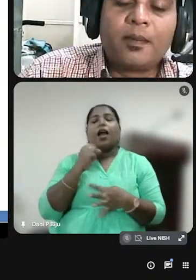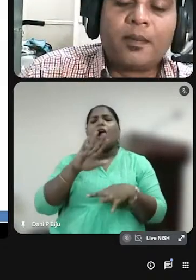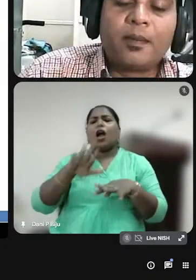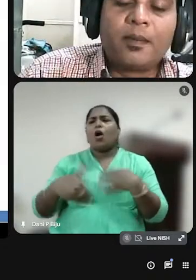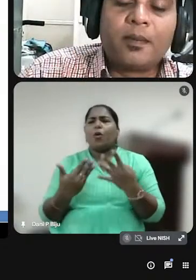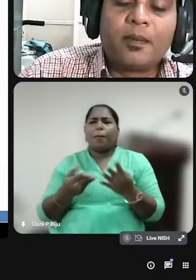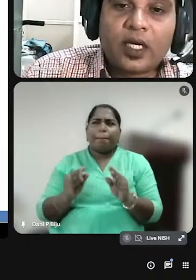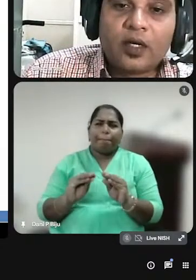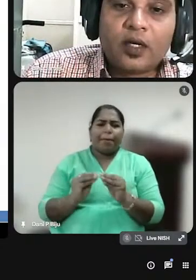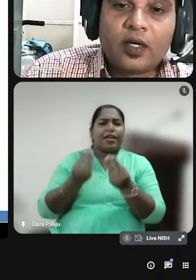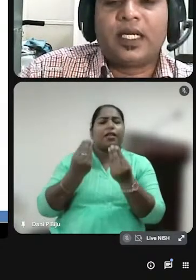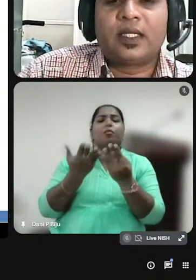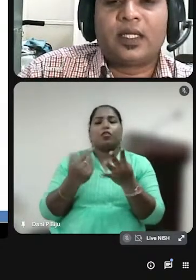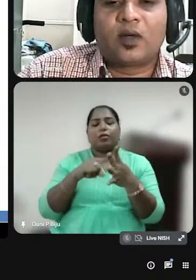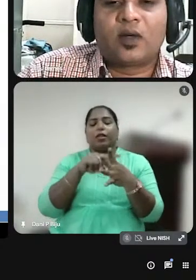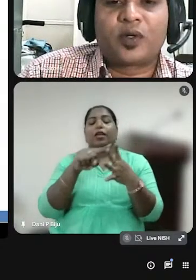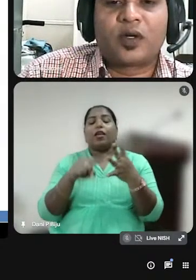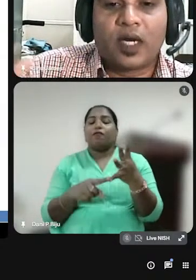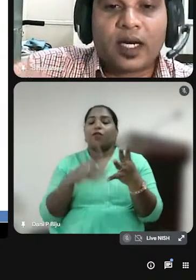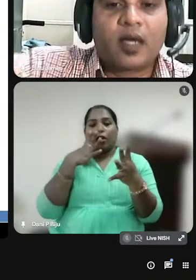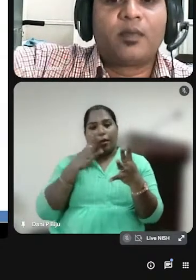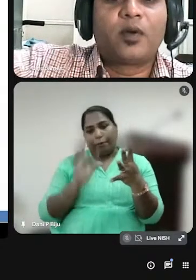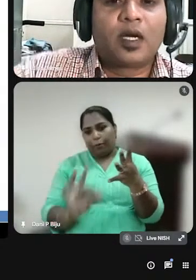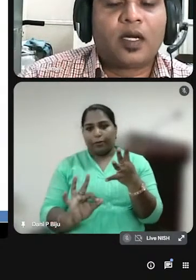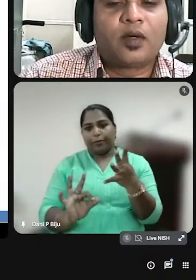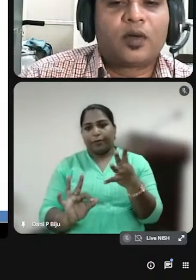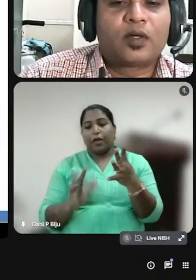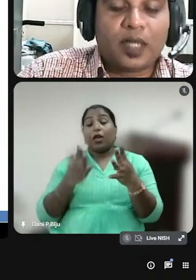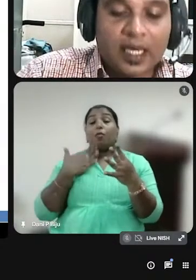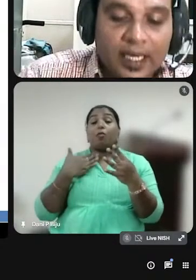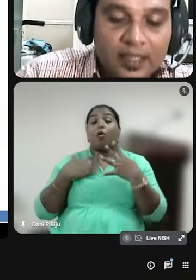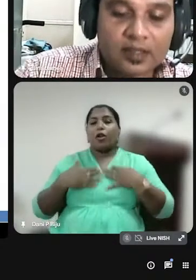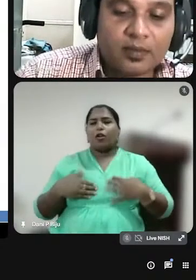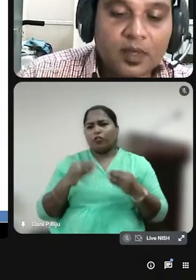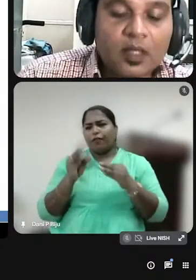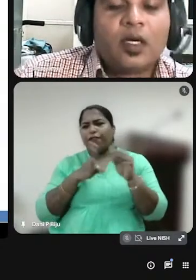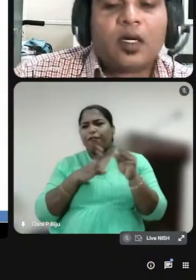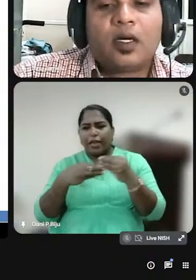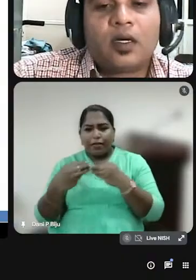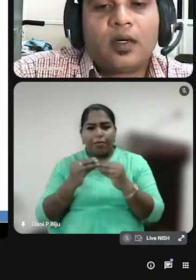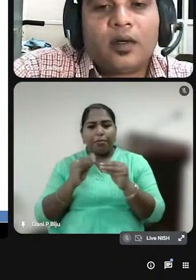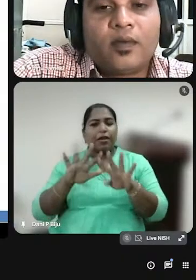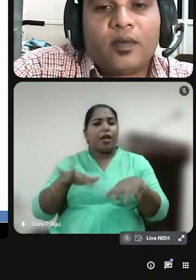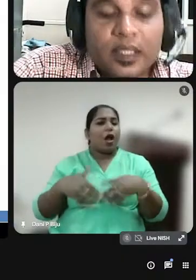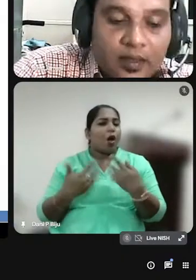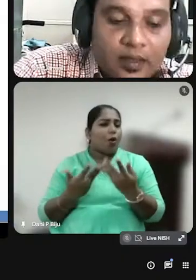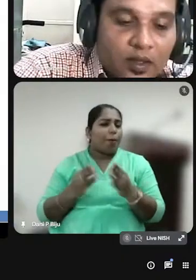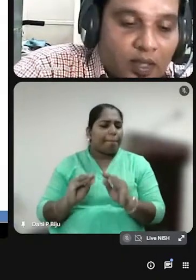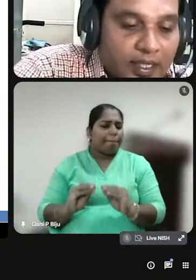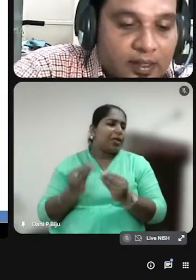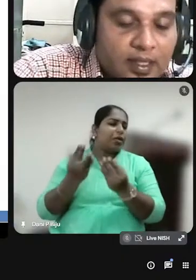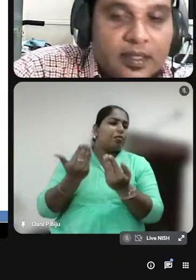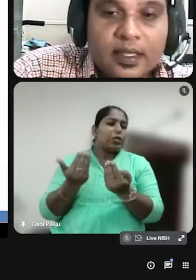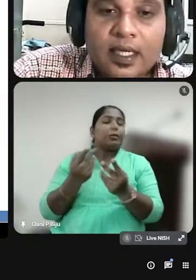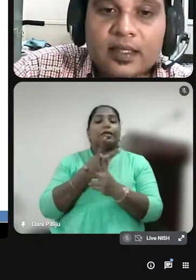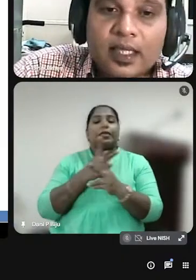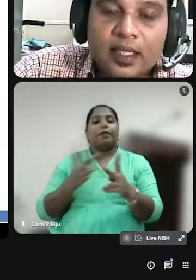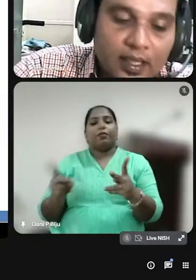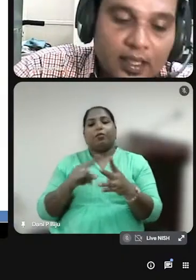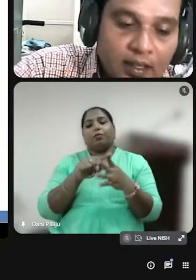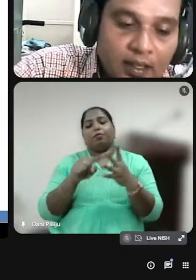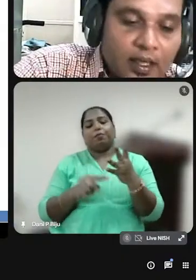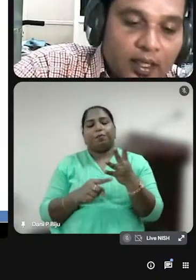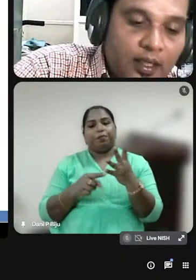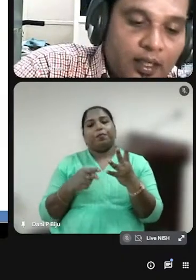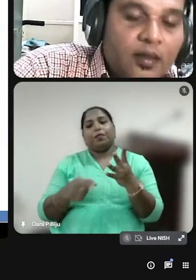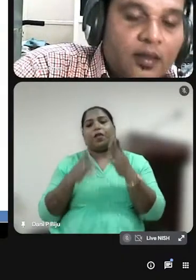ബലം കൂട്ടാനും ശരീരത്തിന് കുറച്ചും കൂടെ വഴക്കം ഉണ്ടാക്കാനും കുറച്ചും കൂടെ ആയാസം വരുത്താനുമായിട്ടുള്ള എക്സസൈസുകളാണ്